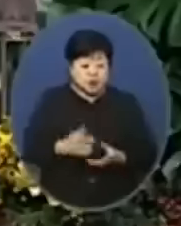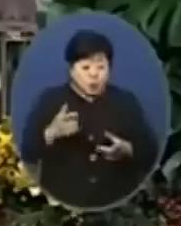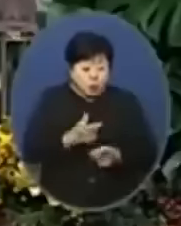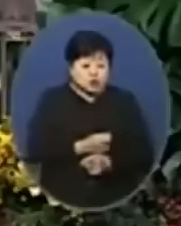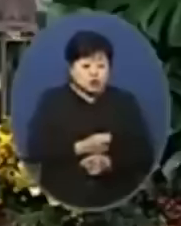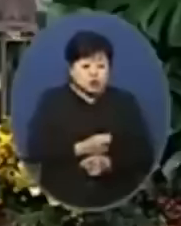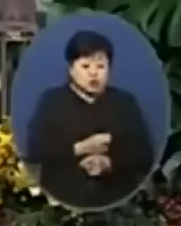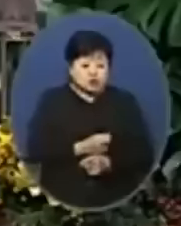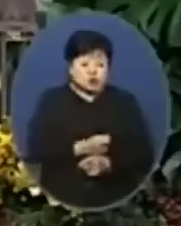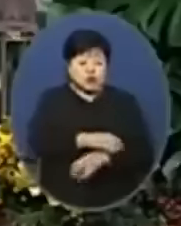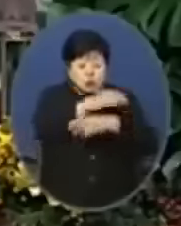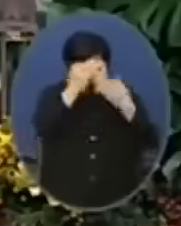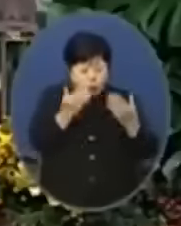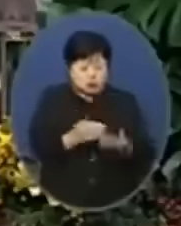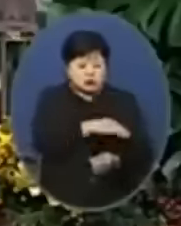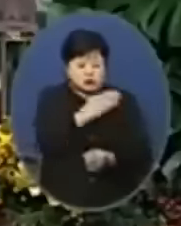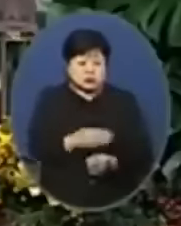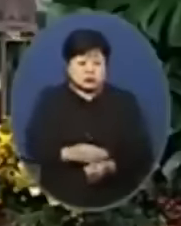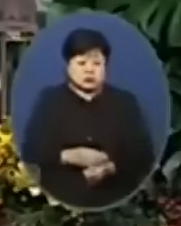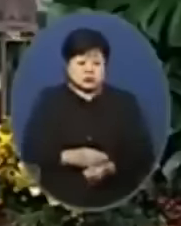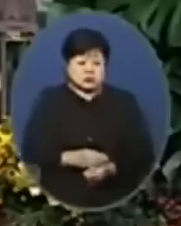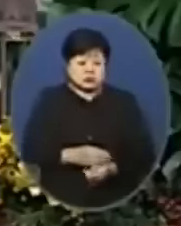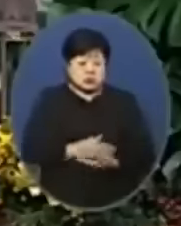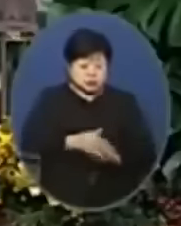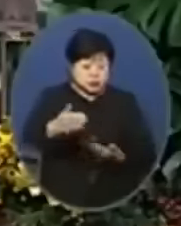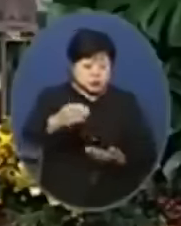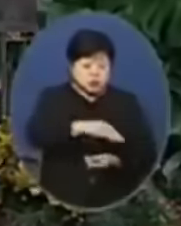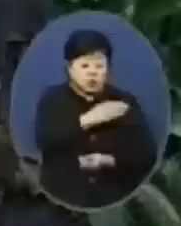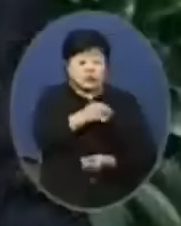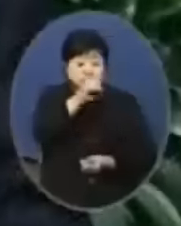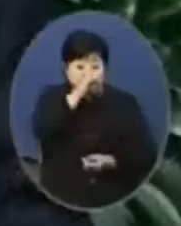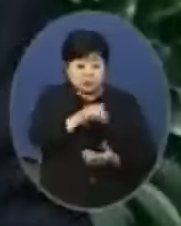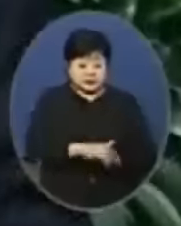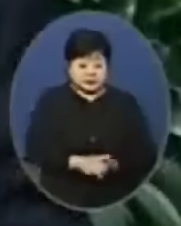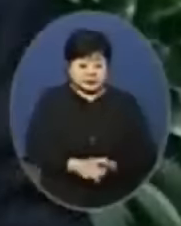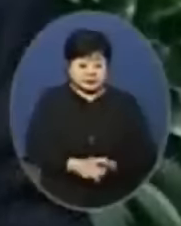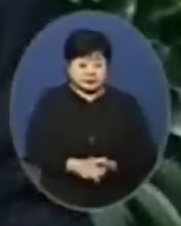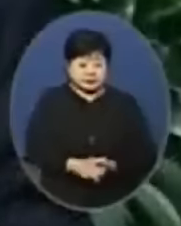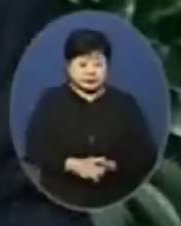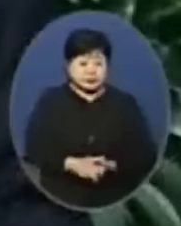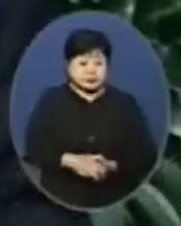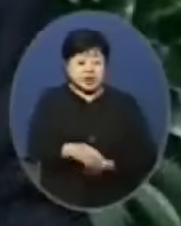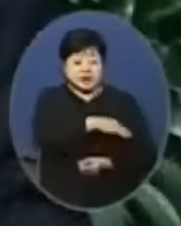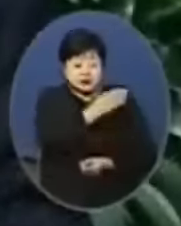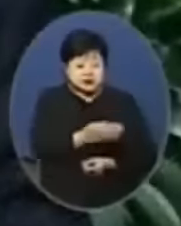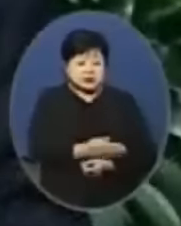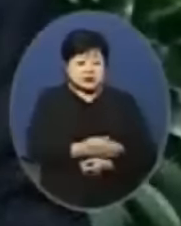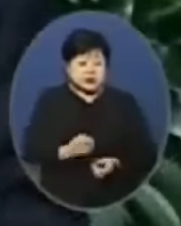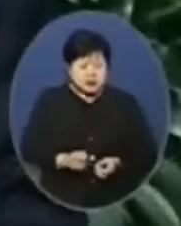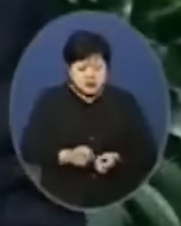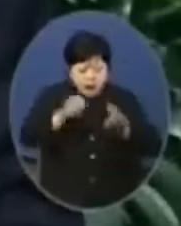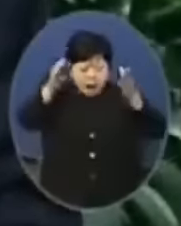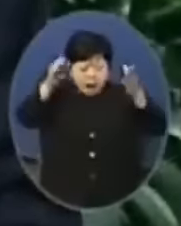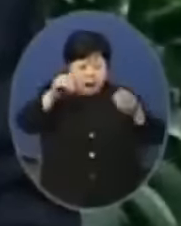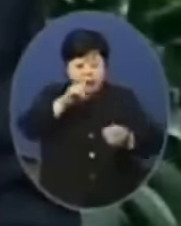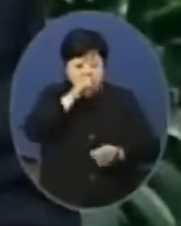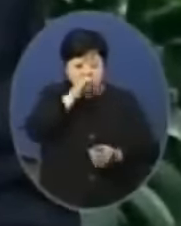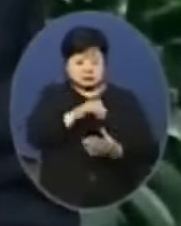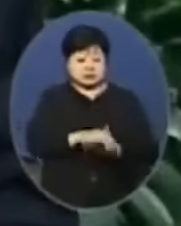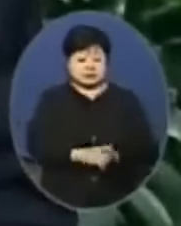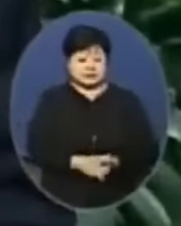원수의 모든 능력을 제어할 권능을 가지고 있는 것입니다. 능력은 다이나마이트입니다.